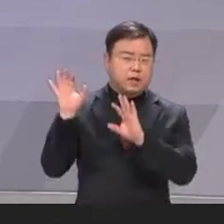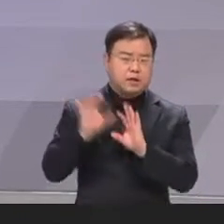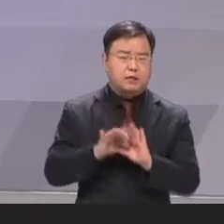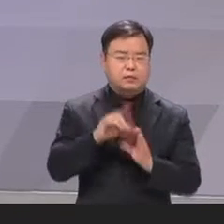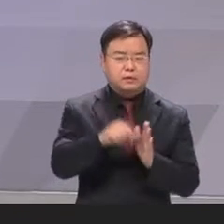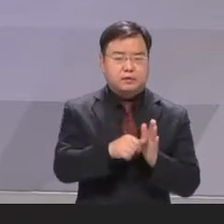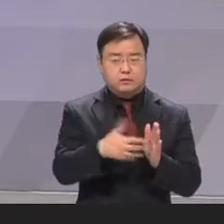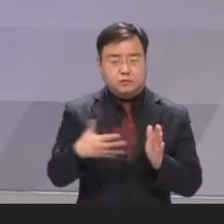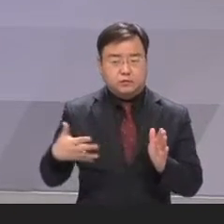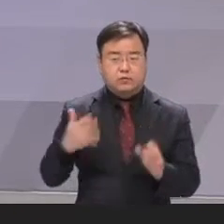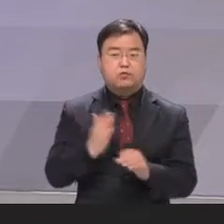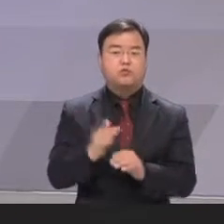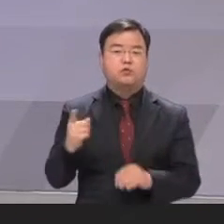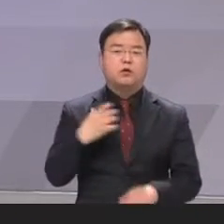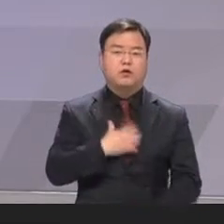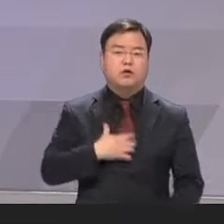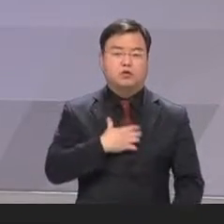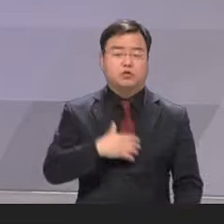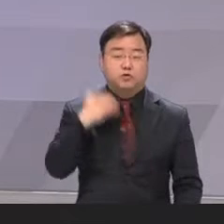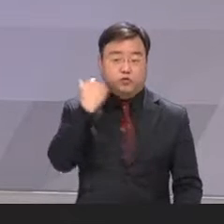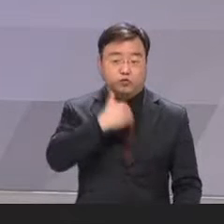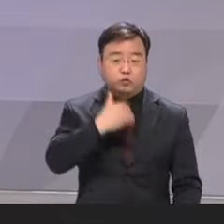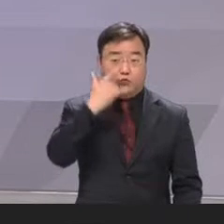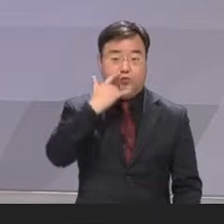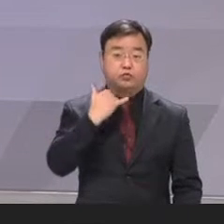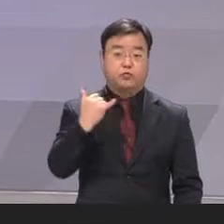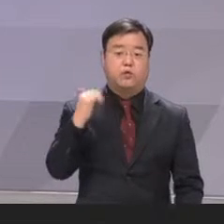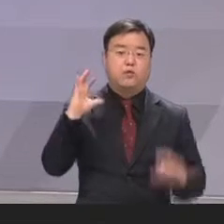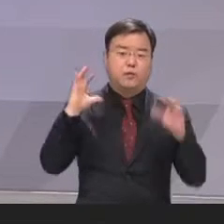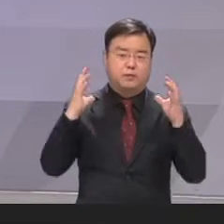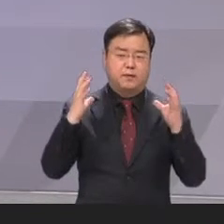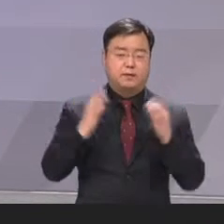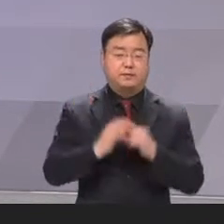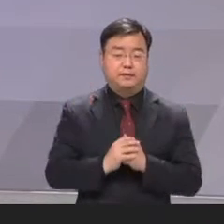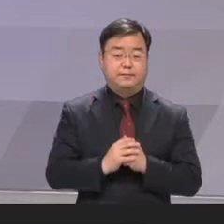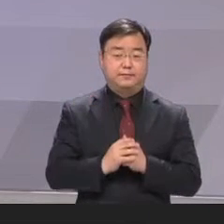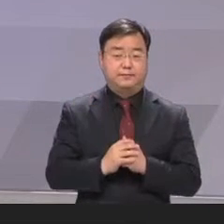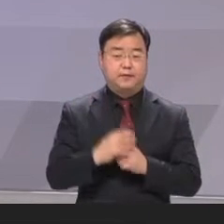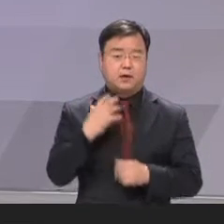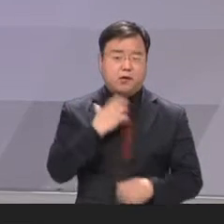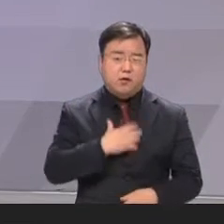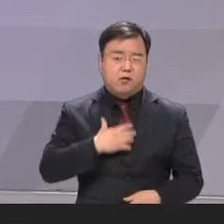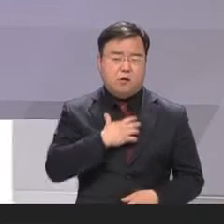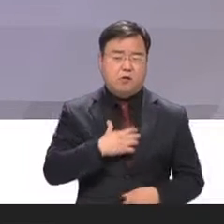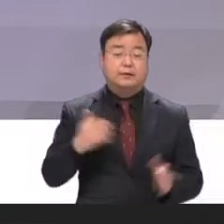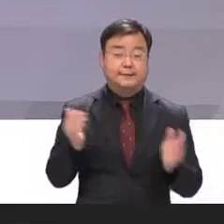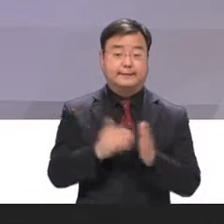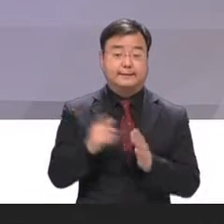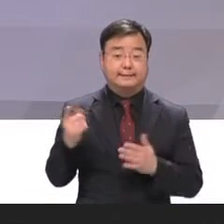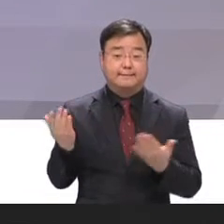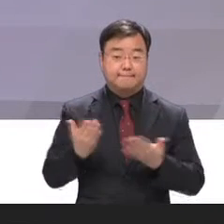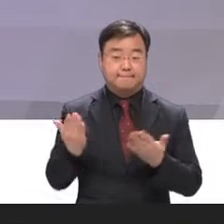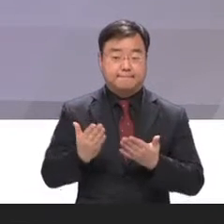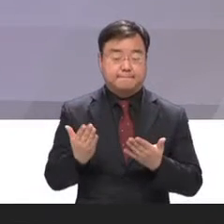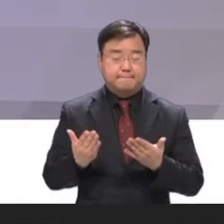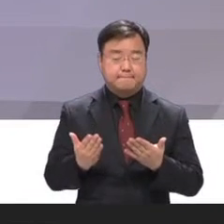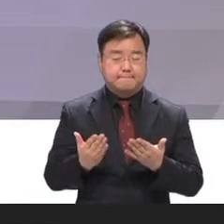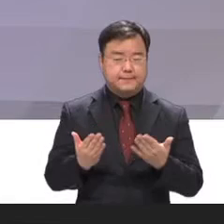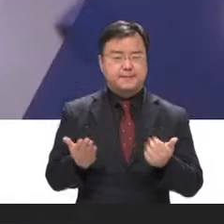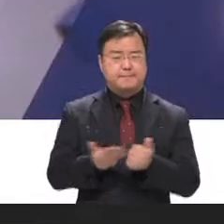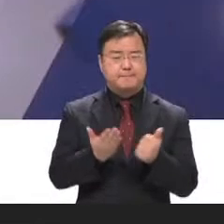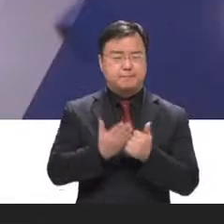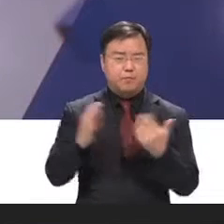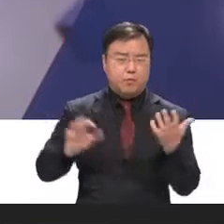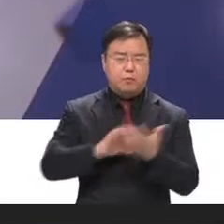결국 제일 불안한 건 우리 학부모들과 또 아이들 아니겠습니까 어우 우려했던 보육 때라도 결국 현실화 되세요 네 맞습니다